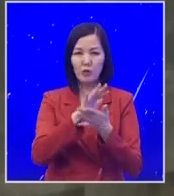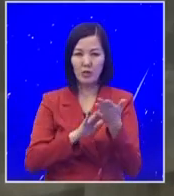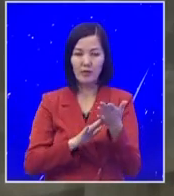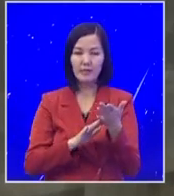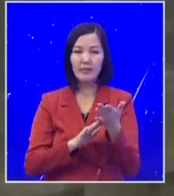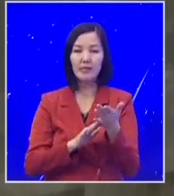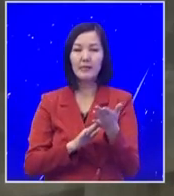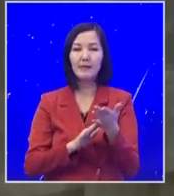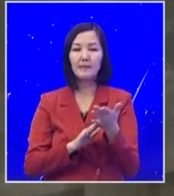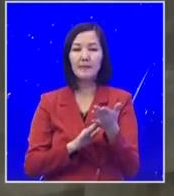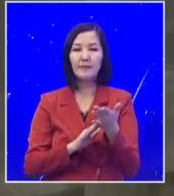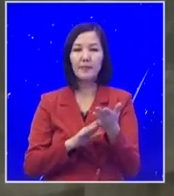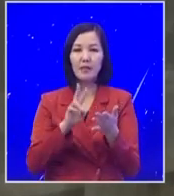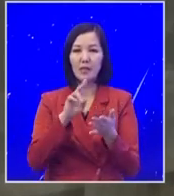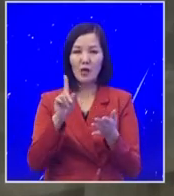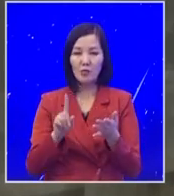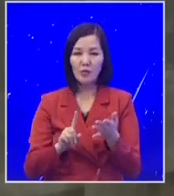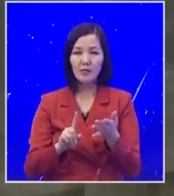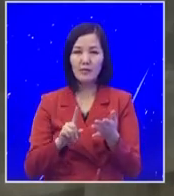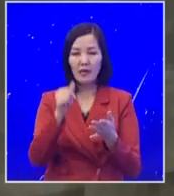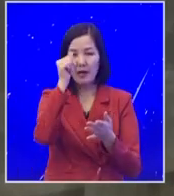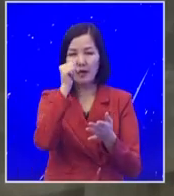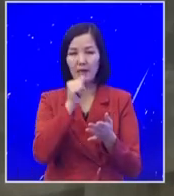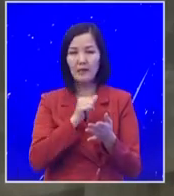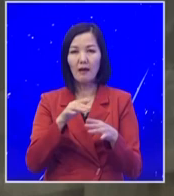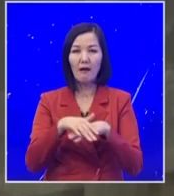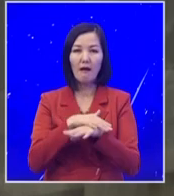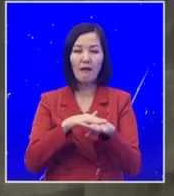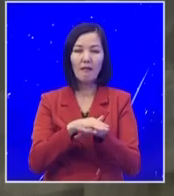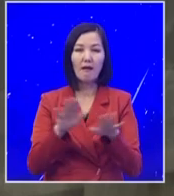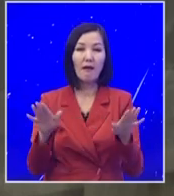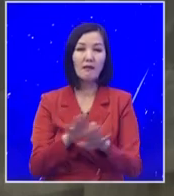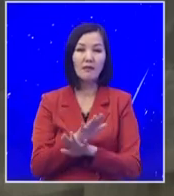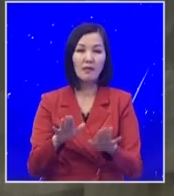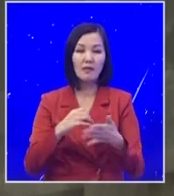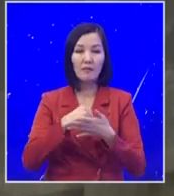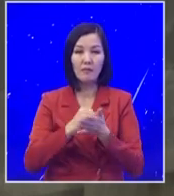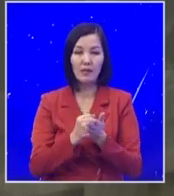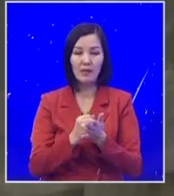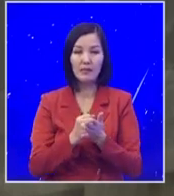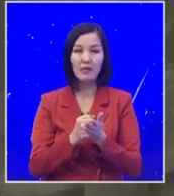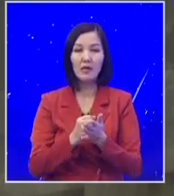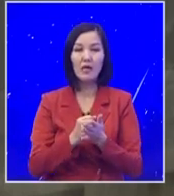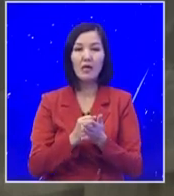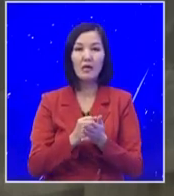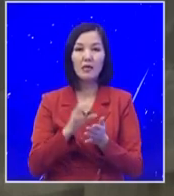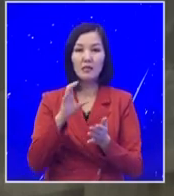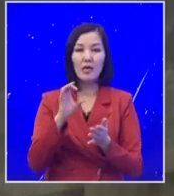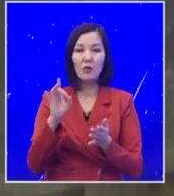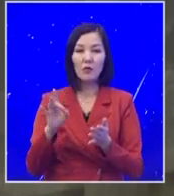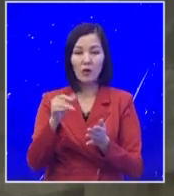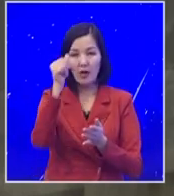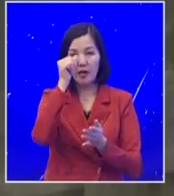Мысалы, Наурыз айында біз халық әндері айы деп белгілесек, Наурыздан кейінгі жаңа сәуір айында